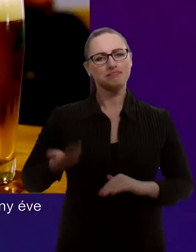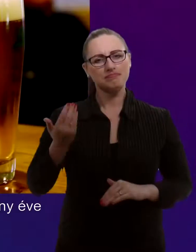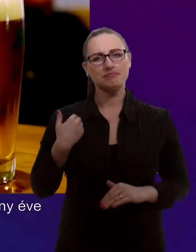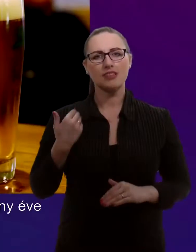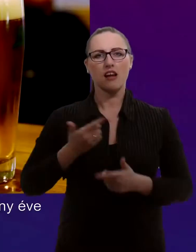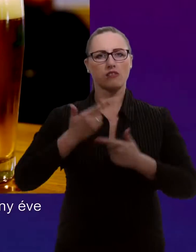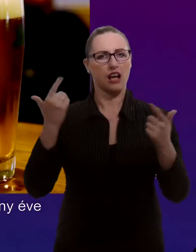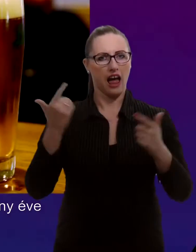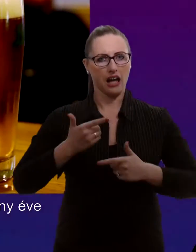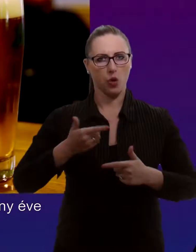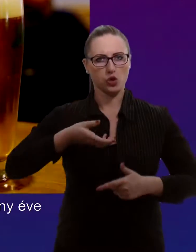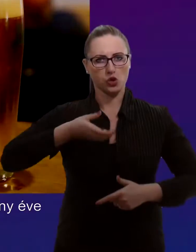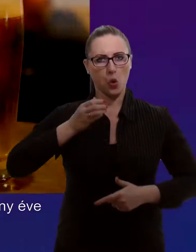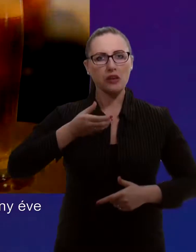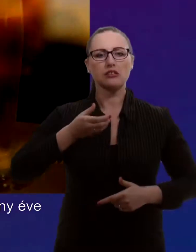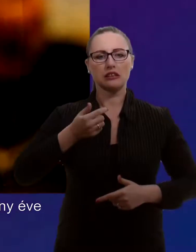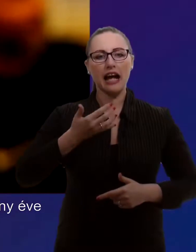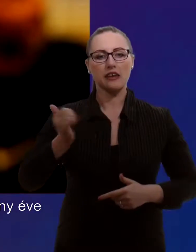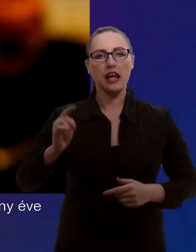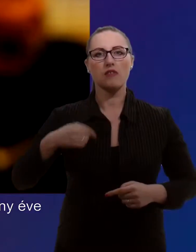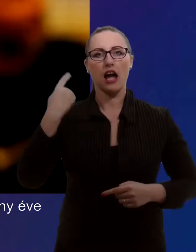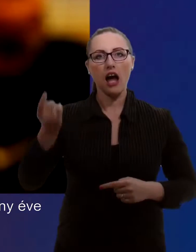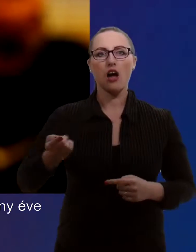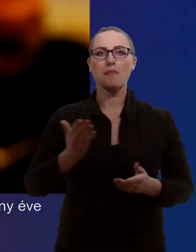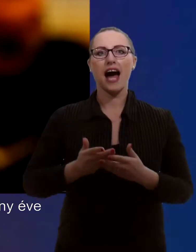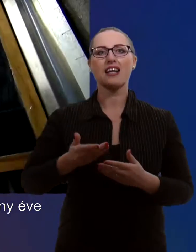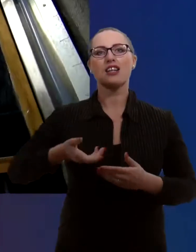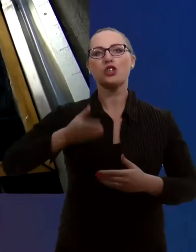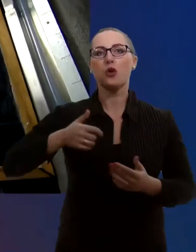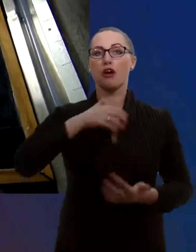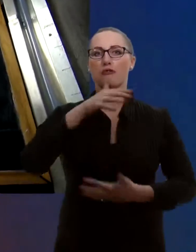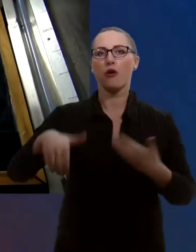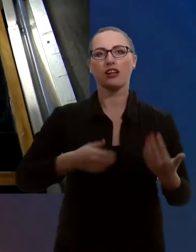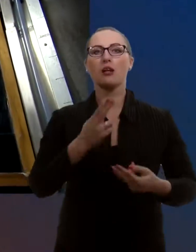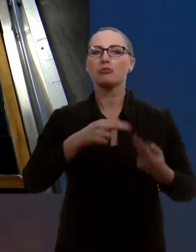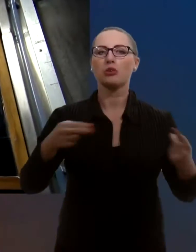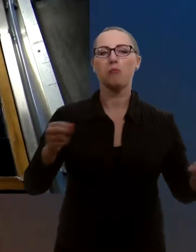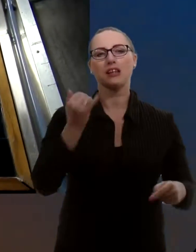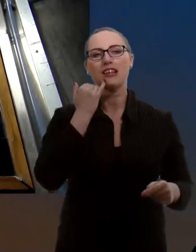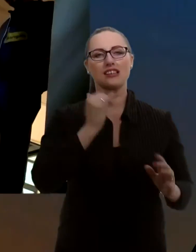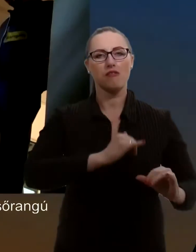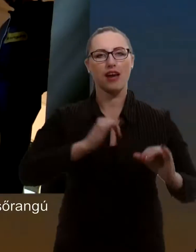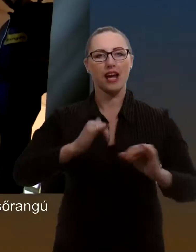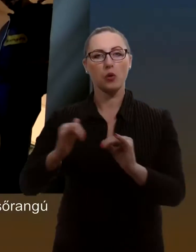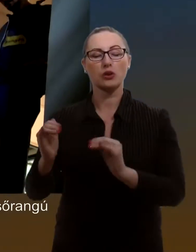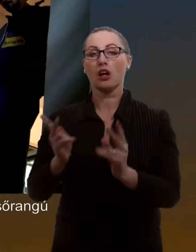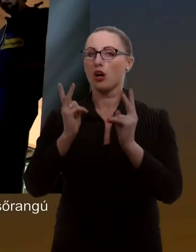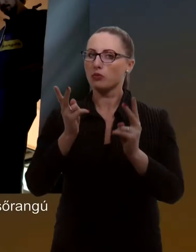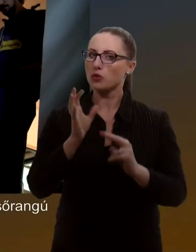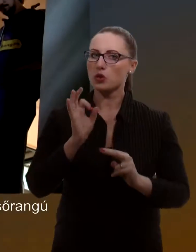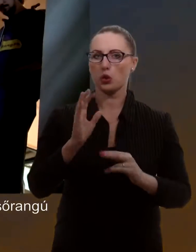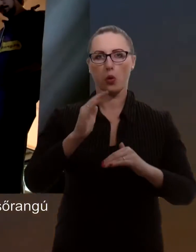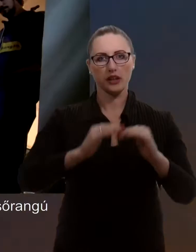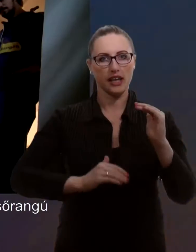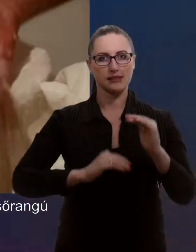Kezdetben csak világos sört gyártott, de néhány éve kitört a sörforradalom. Azóta sokkal több ízt fejlesztettek. Nagyon fontos, hogy